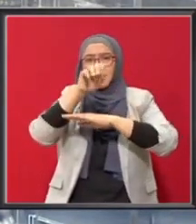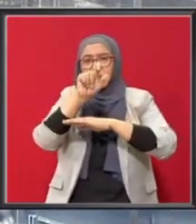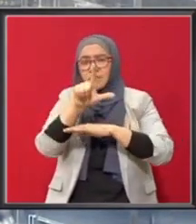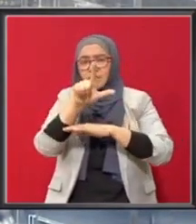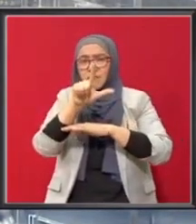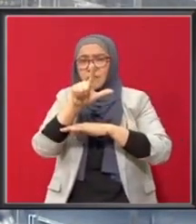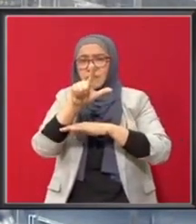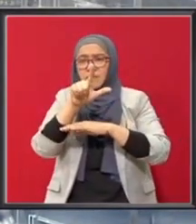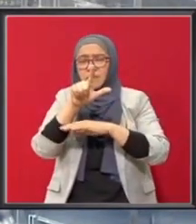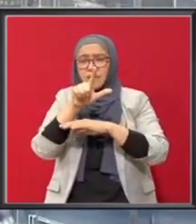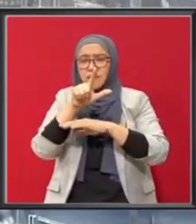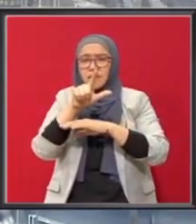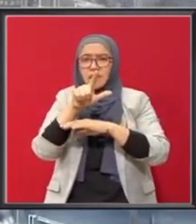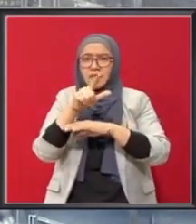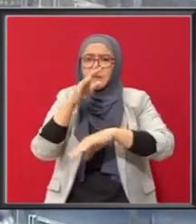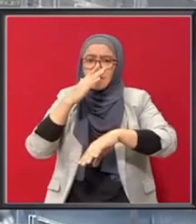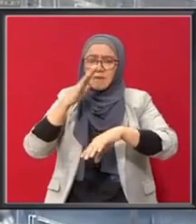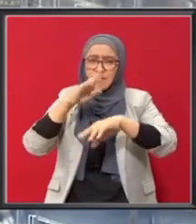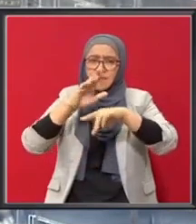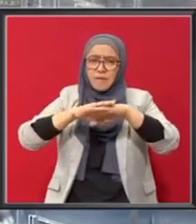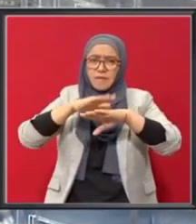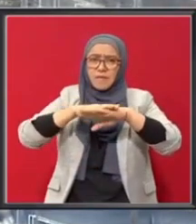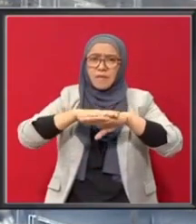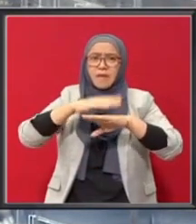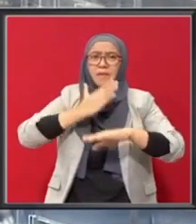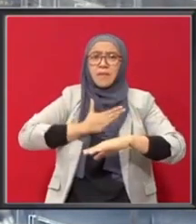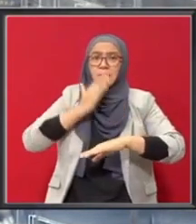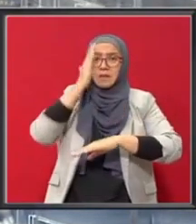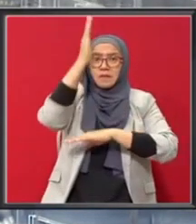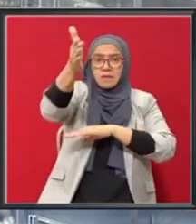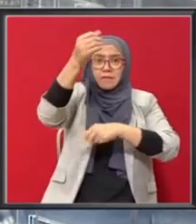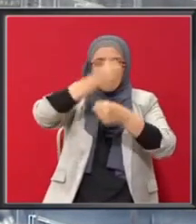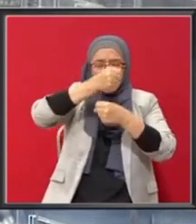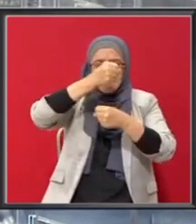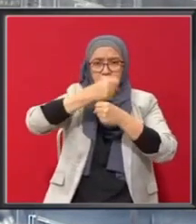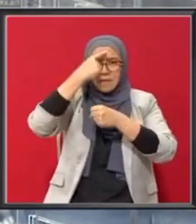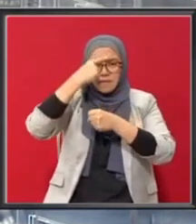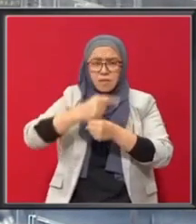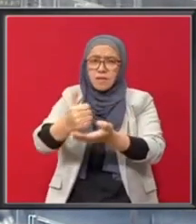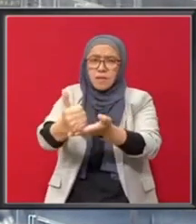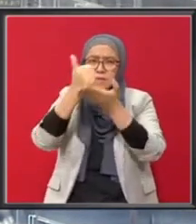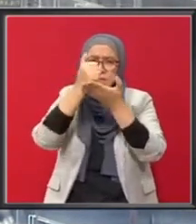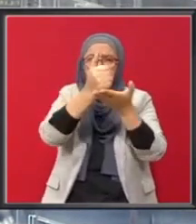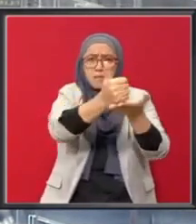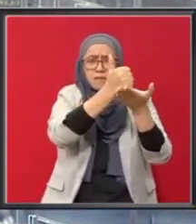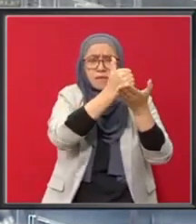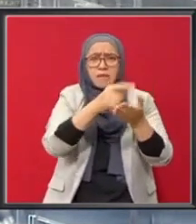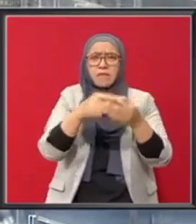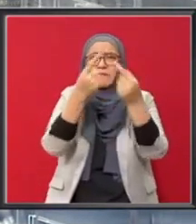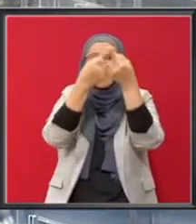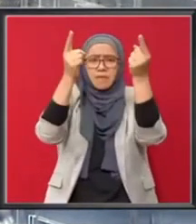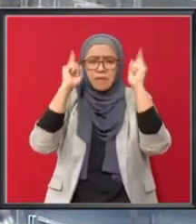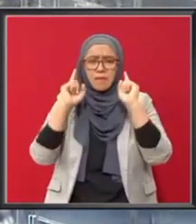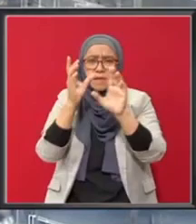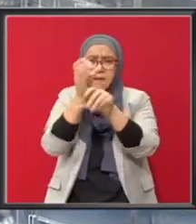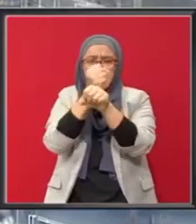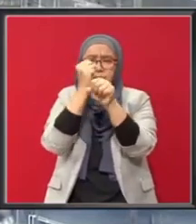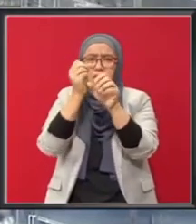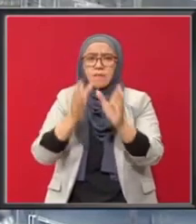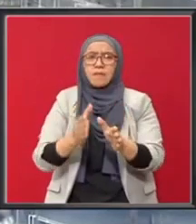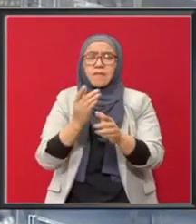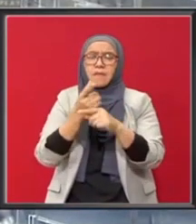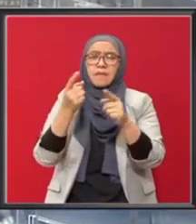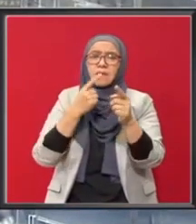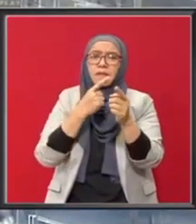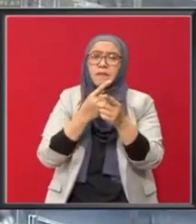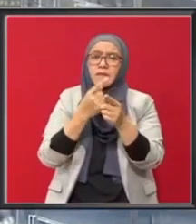yang dikenali sebagai Mischa bagi membantu graduan mendapatkan pekerjaan sejak micucci job